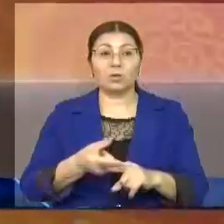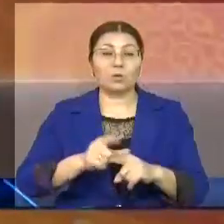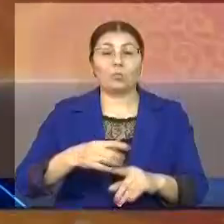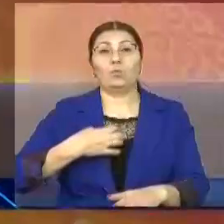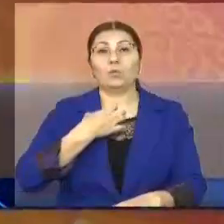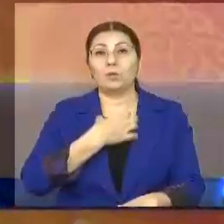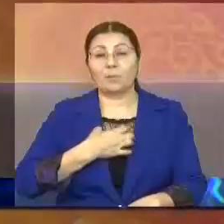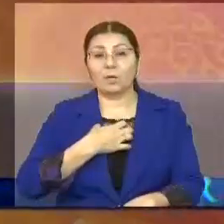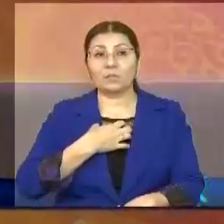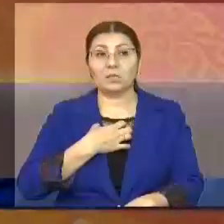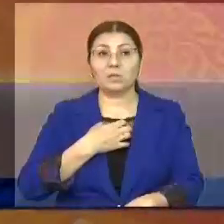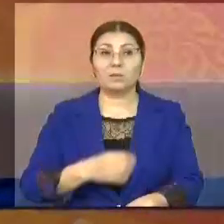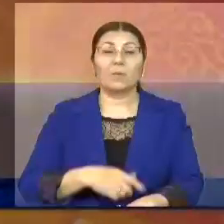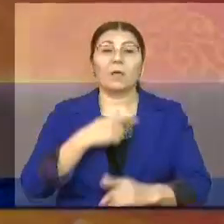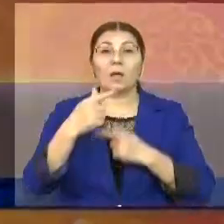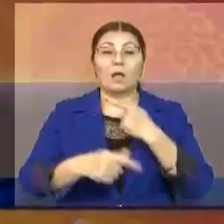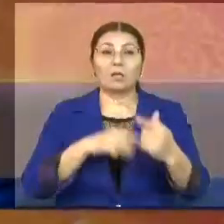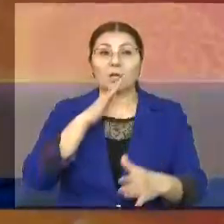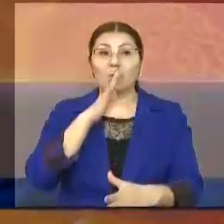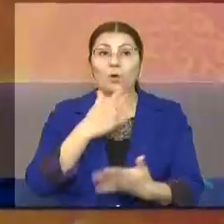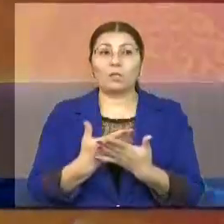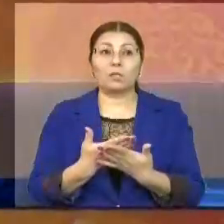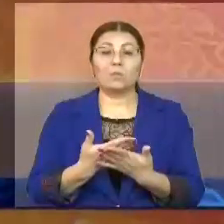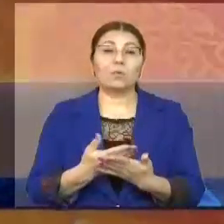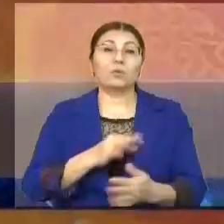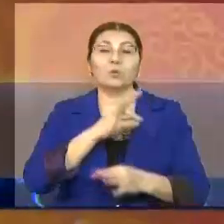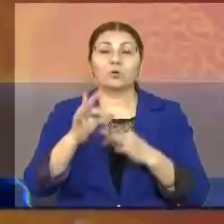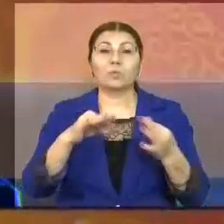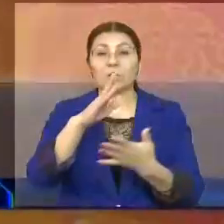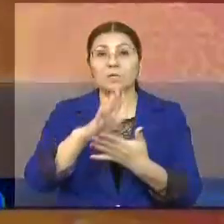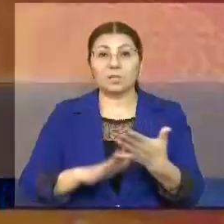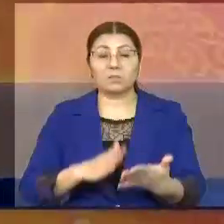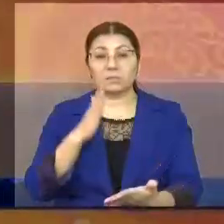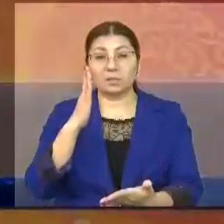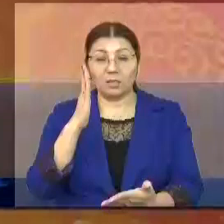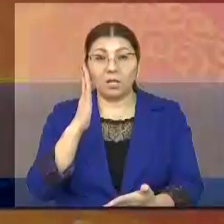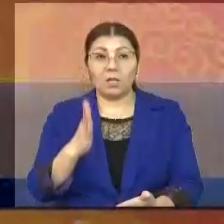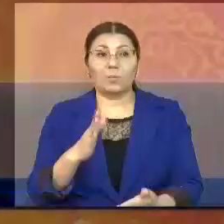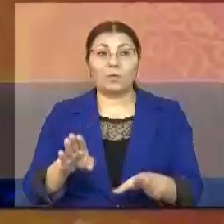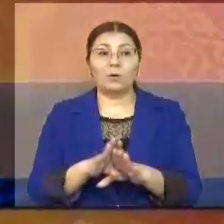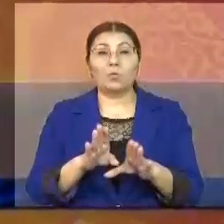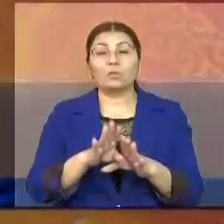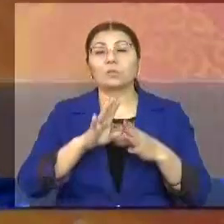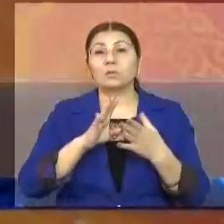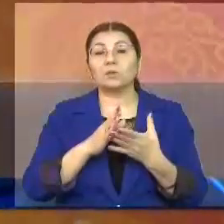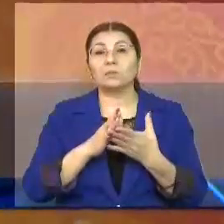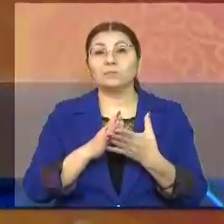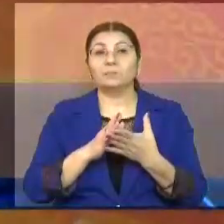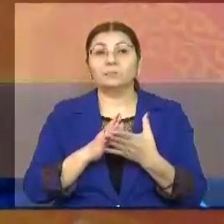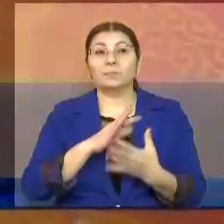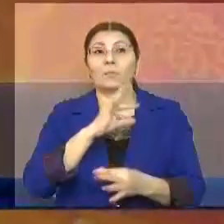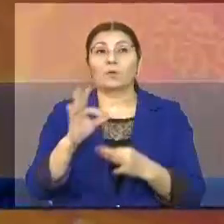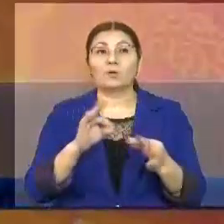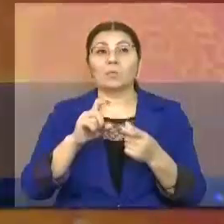деп ойлаймыз. Алдағы уақытта бұл жоба өзінің жалғасын табатын болады. Себебі осының аясында